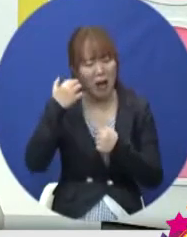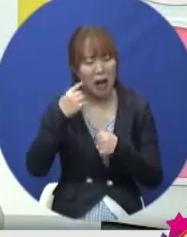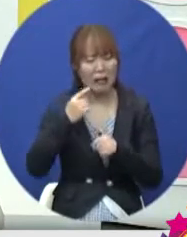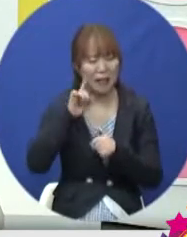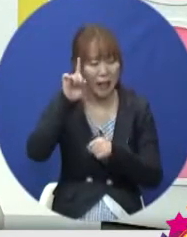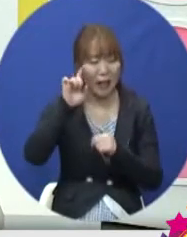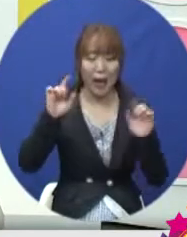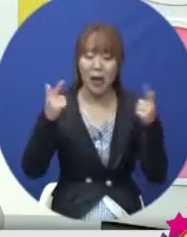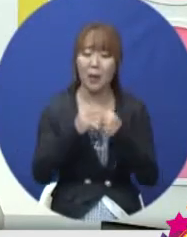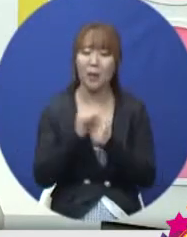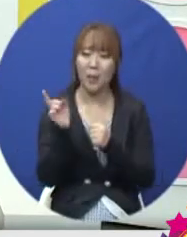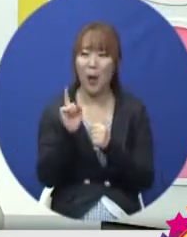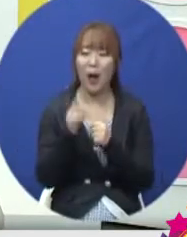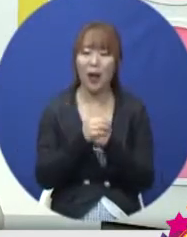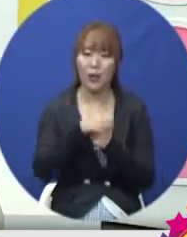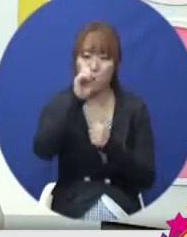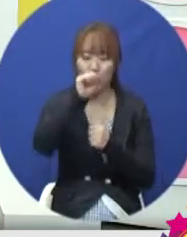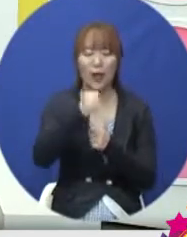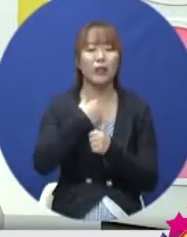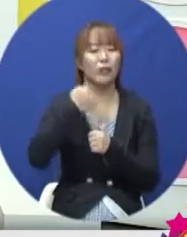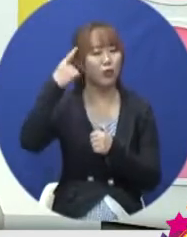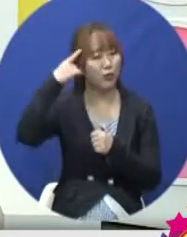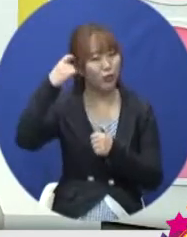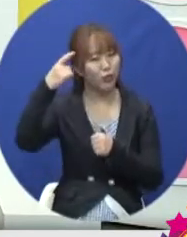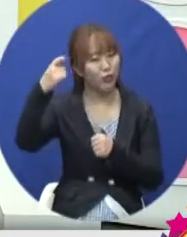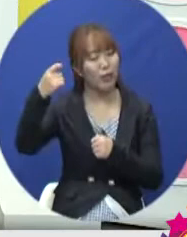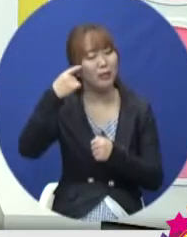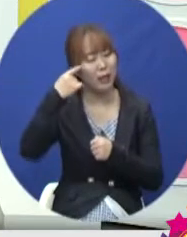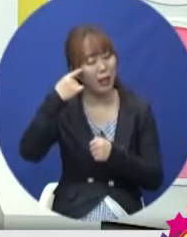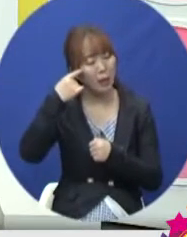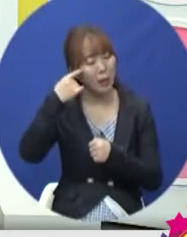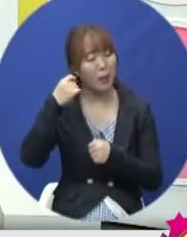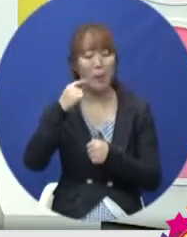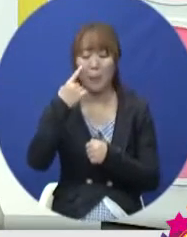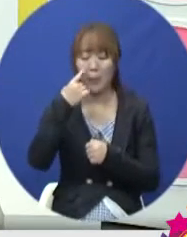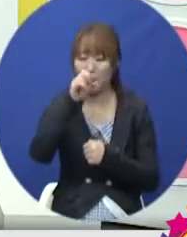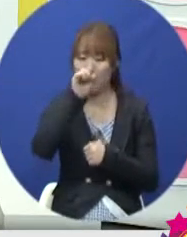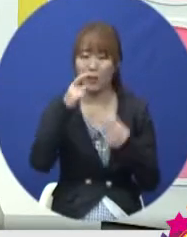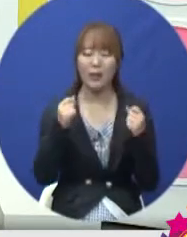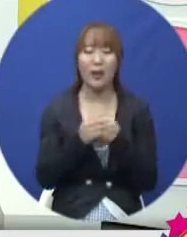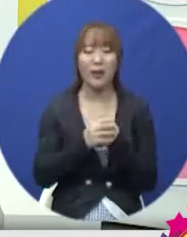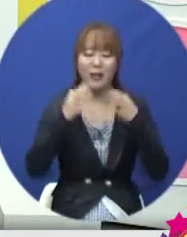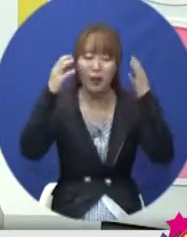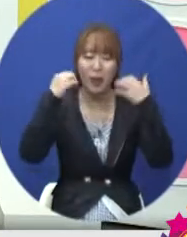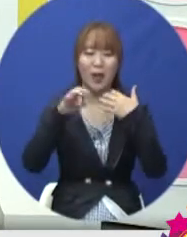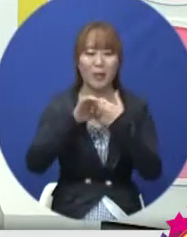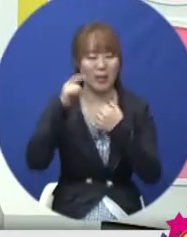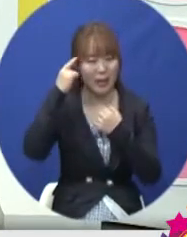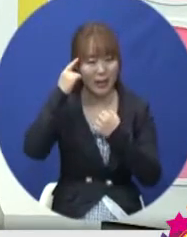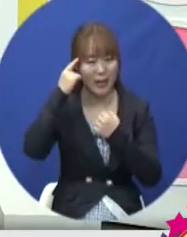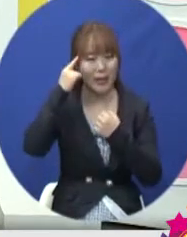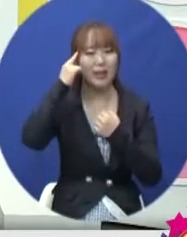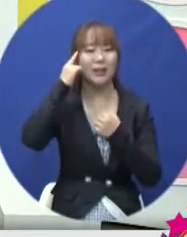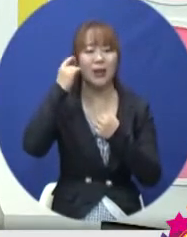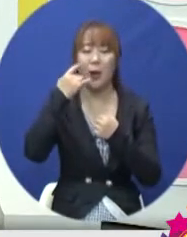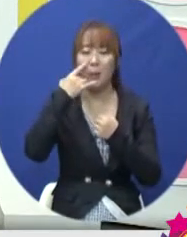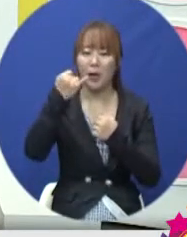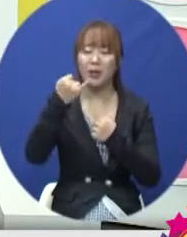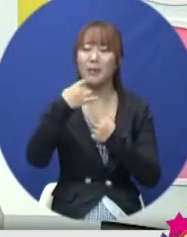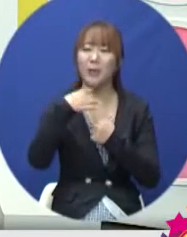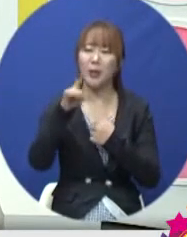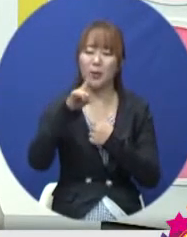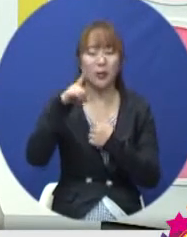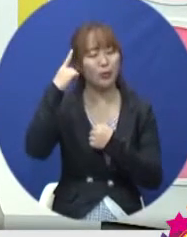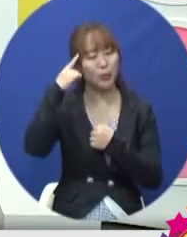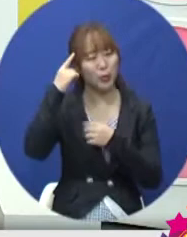하는 것보다 뭔가 네. 이 좋았던 추억을 생각해 보는 것도 그렇죠. 좋을 것 같은데 이 여름하면 떠오르시는 어머님만의